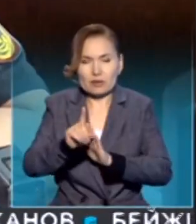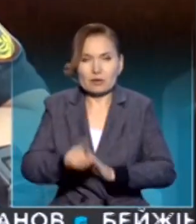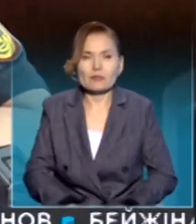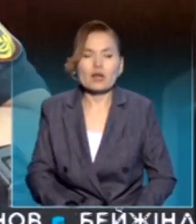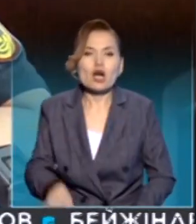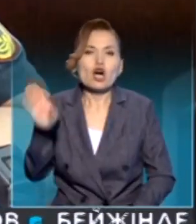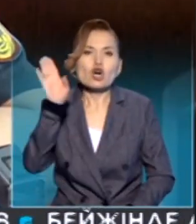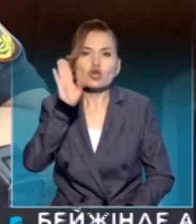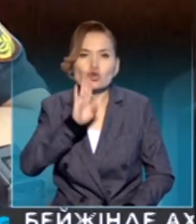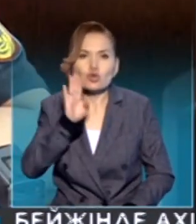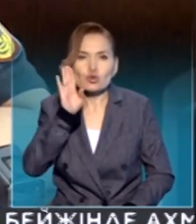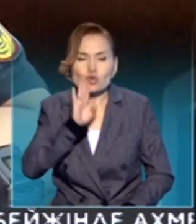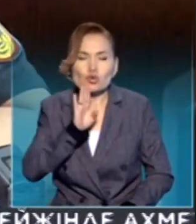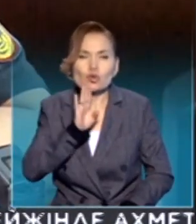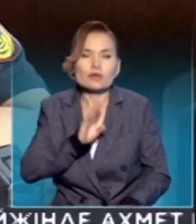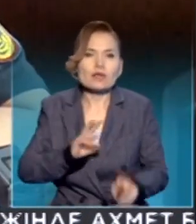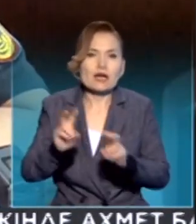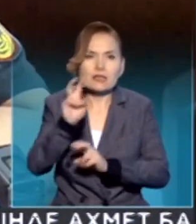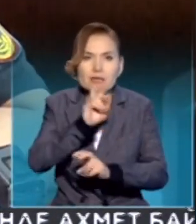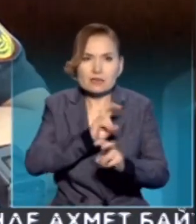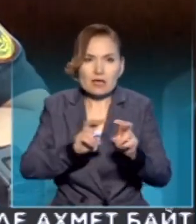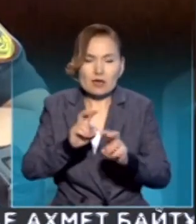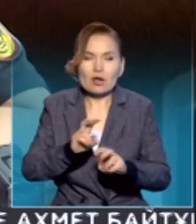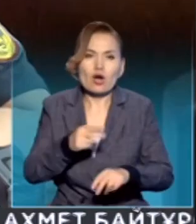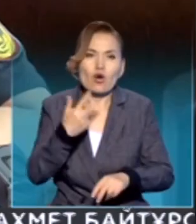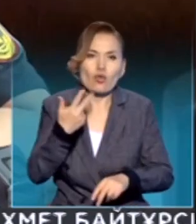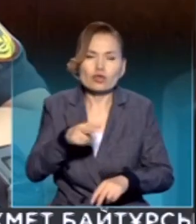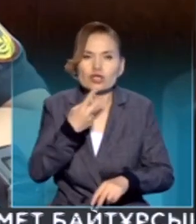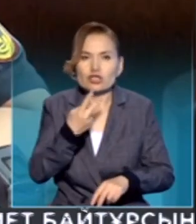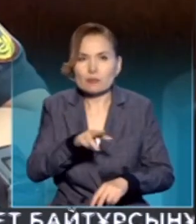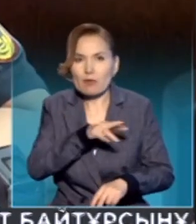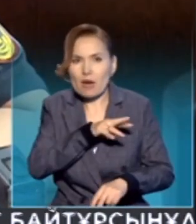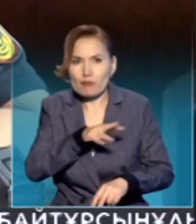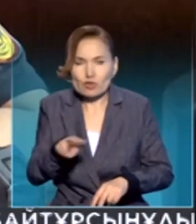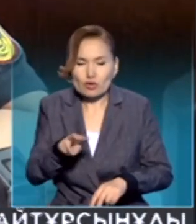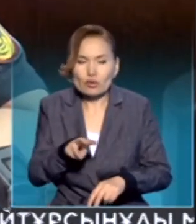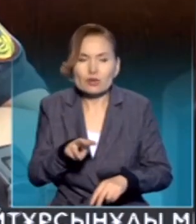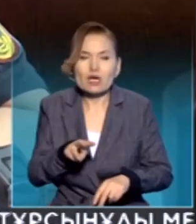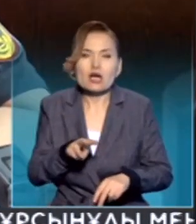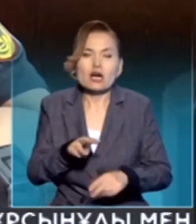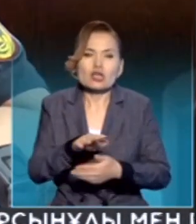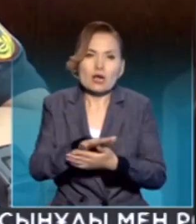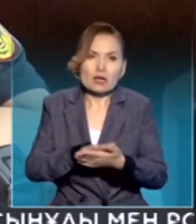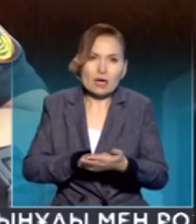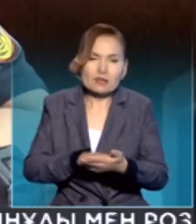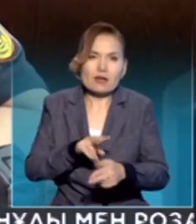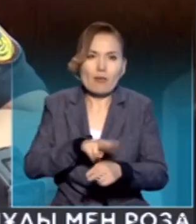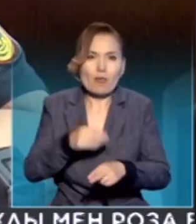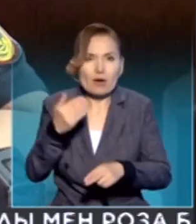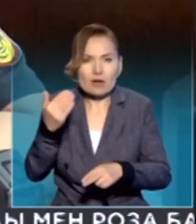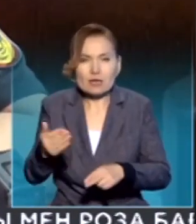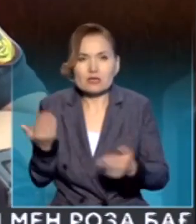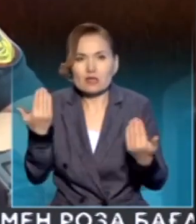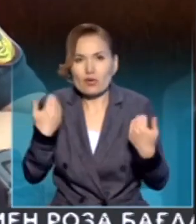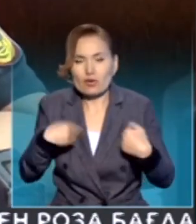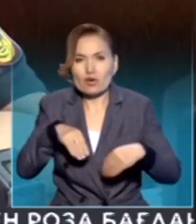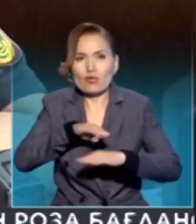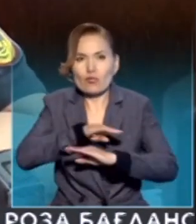іздеу-құтқару жұмыстары 18-20 минут жалғасқан. Сонымен қатар ары қарай мәйіттің денесін шығарғаннан